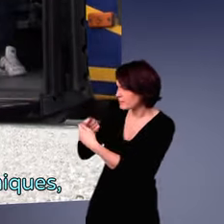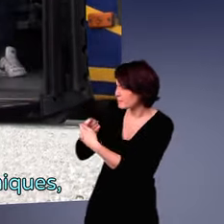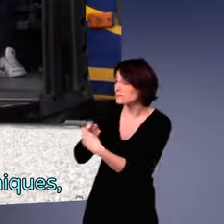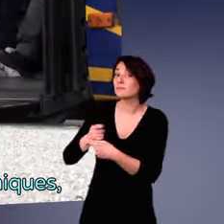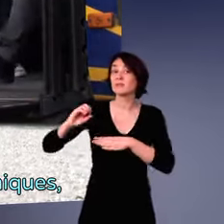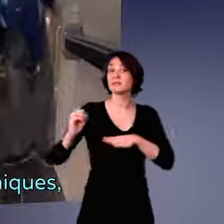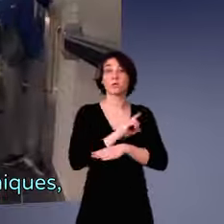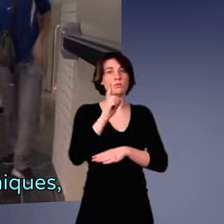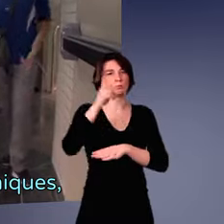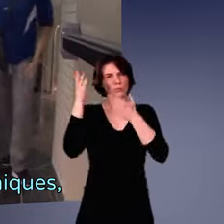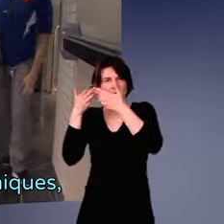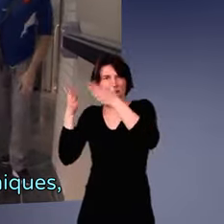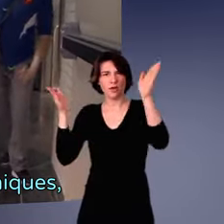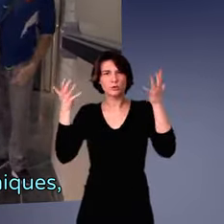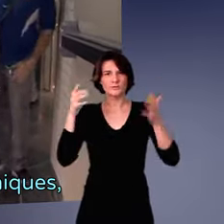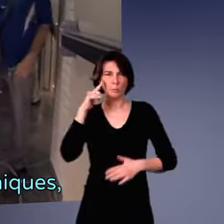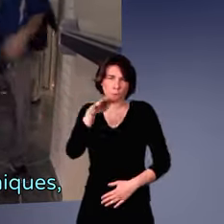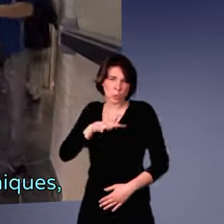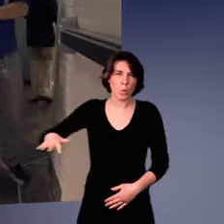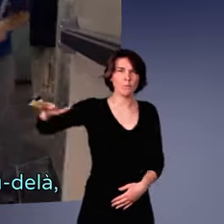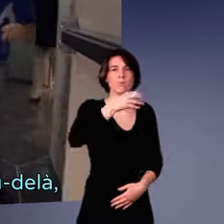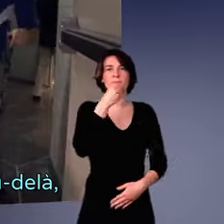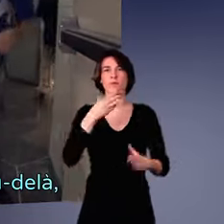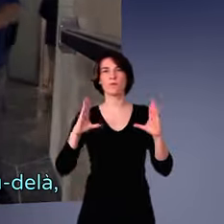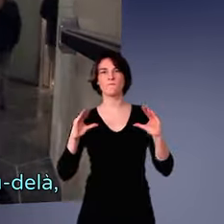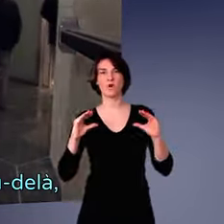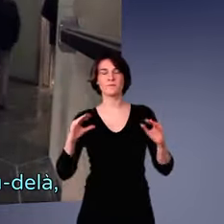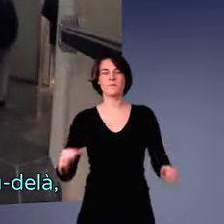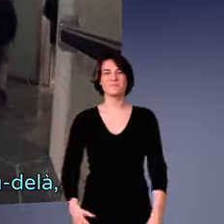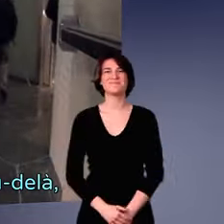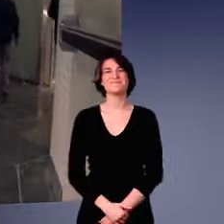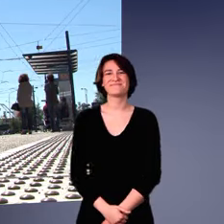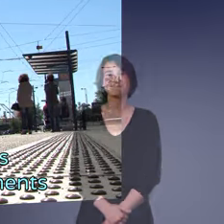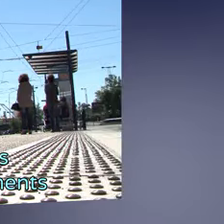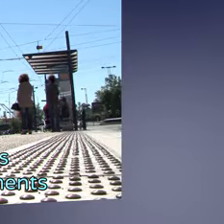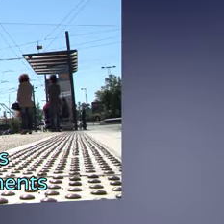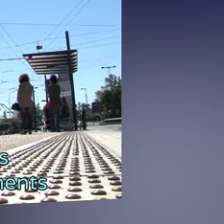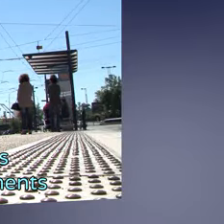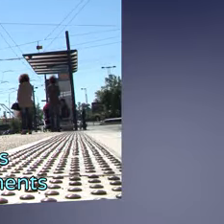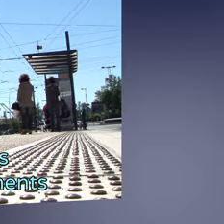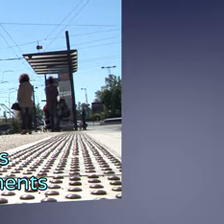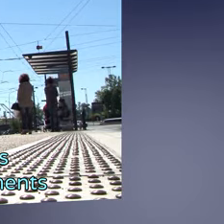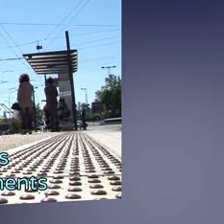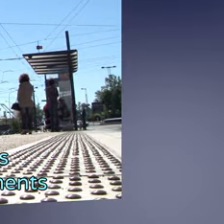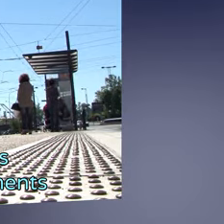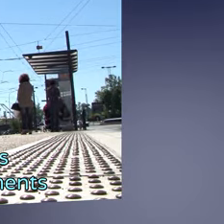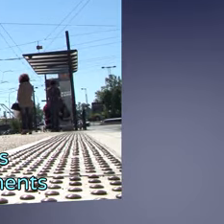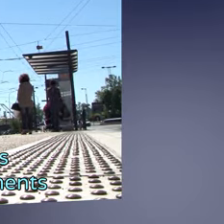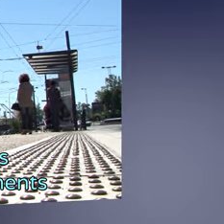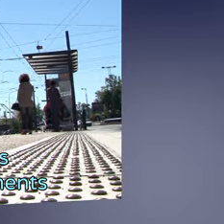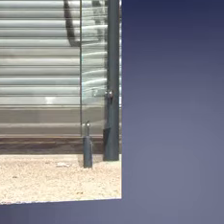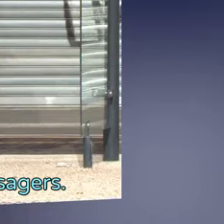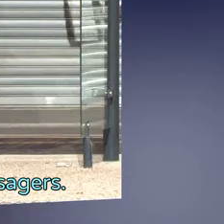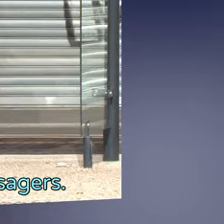au handicap sensoriel cognitif et psychique sa volonté est d'aller bien au-delà afin que les adaptations et les nouveaux